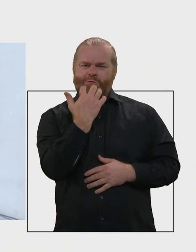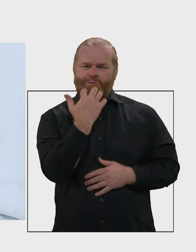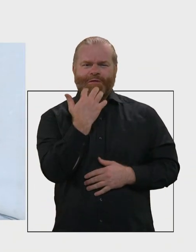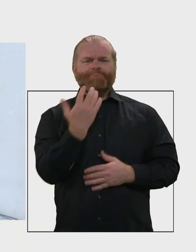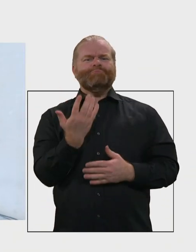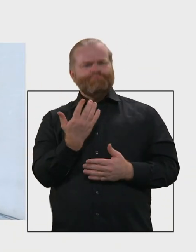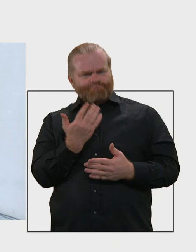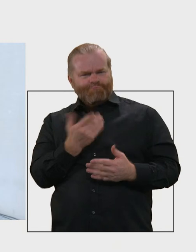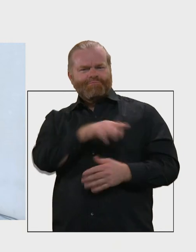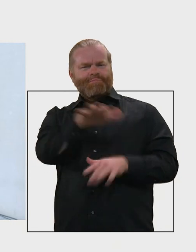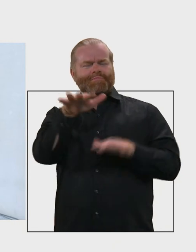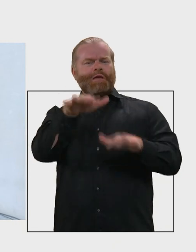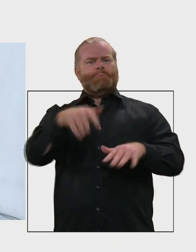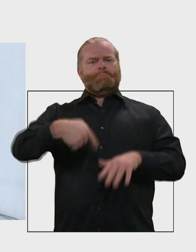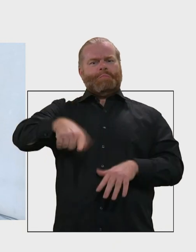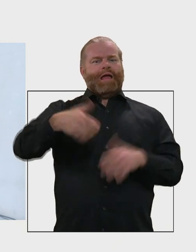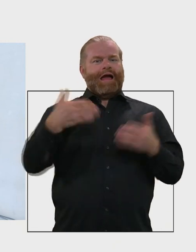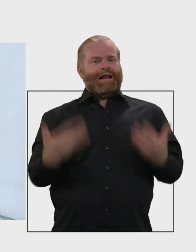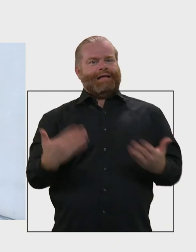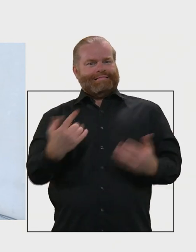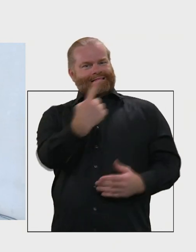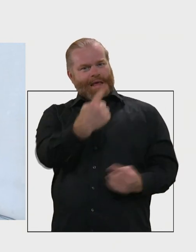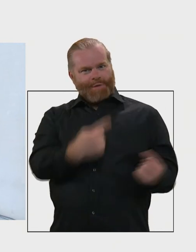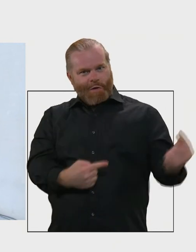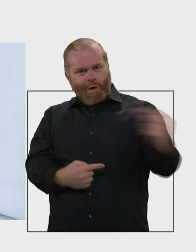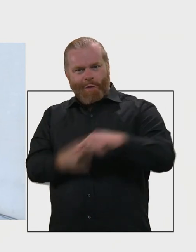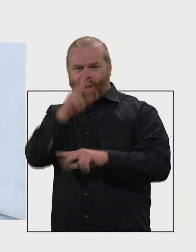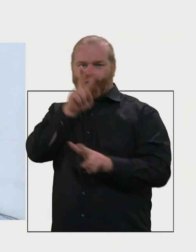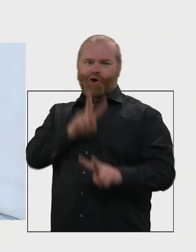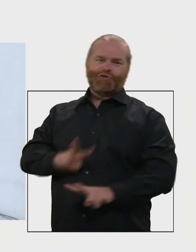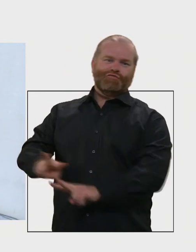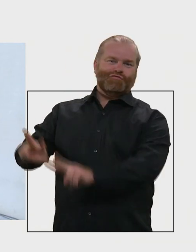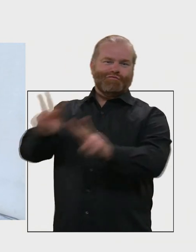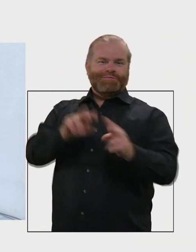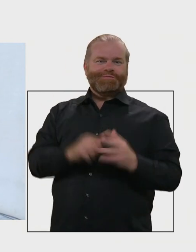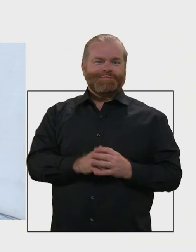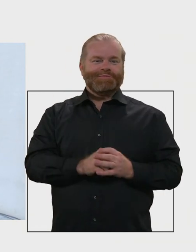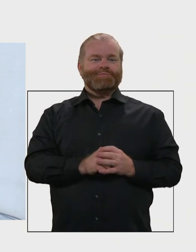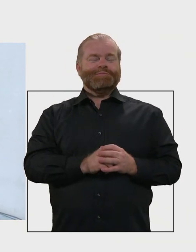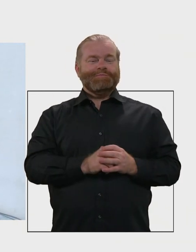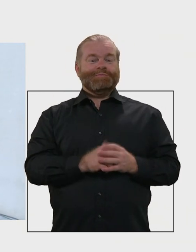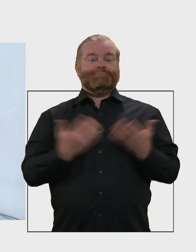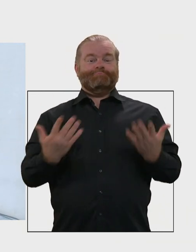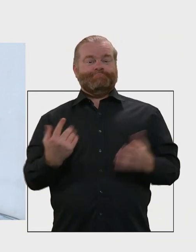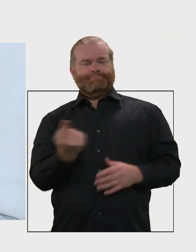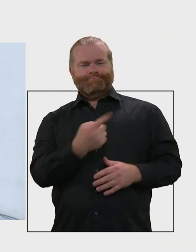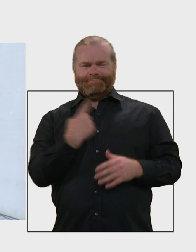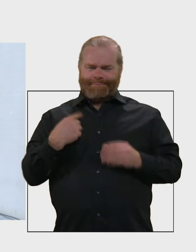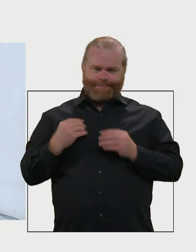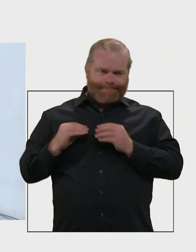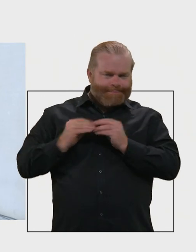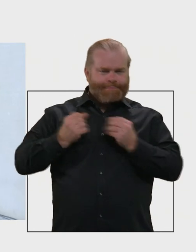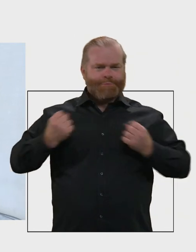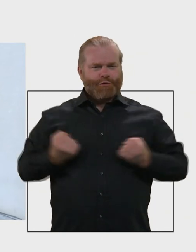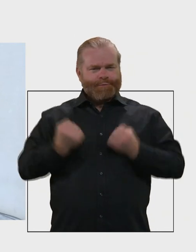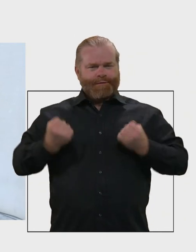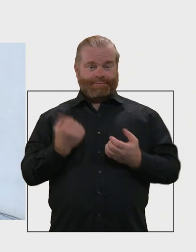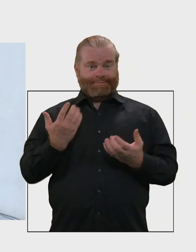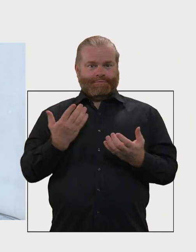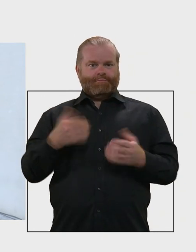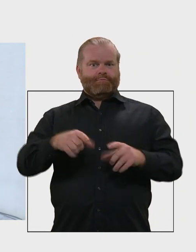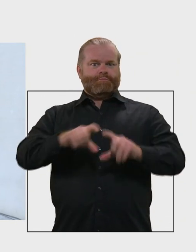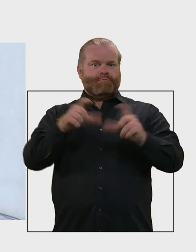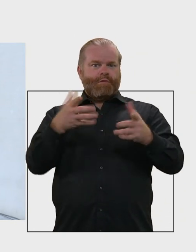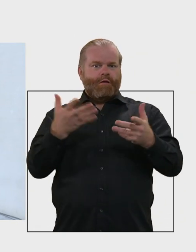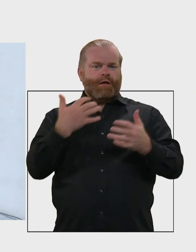genau mit dieser vielfältigen Geschichte des Ortes. Und da gibt es wirklich eine Menge drüber zu erzählen. Wenn